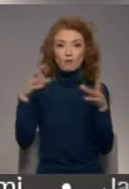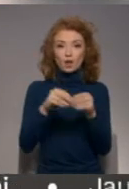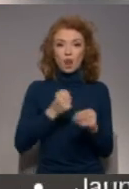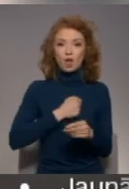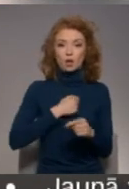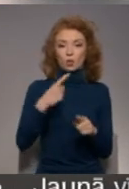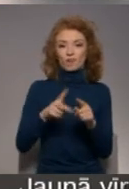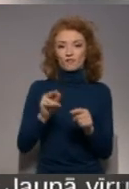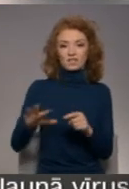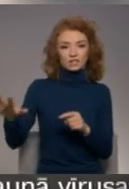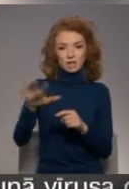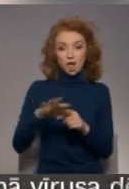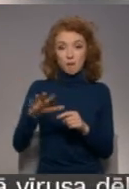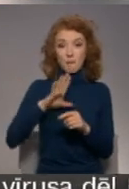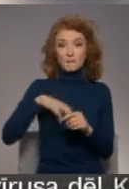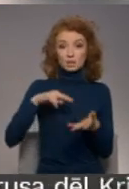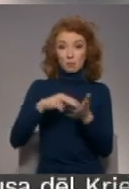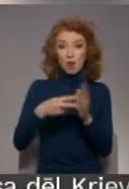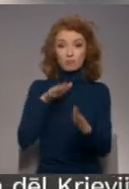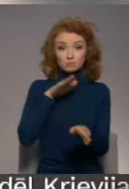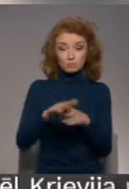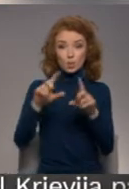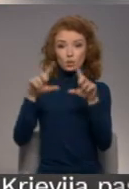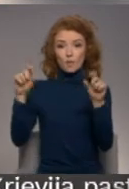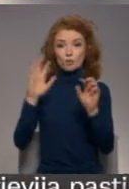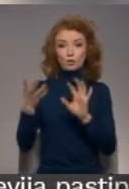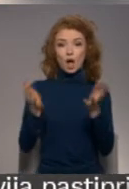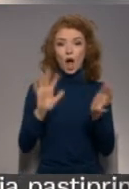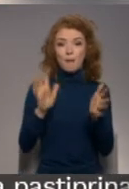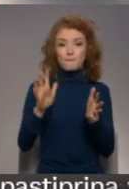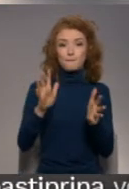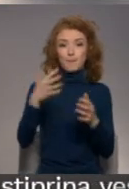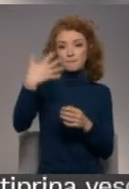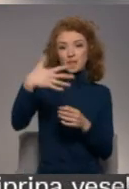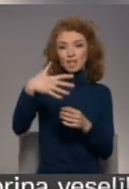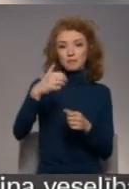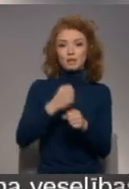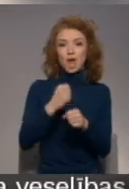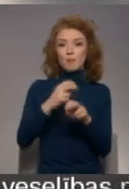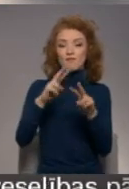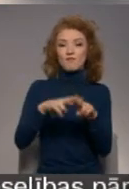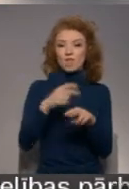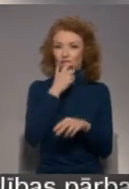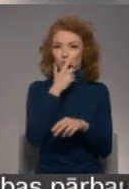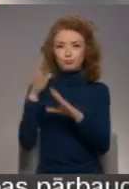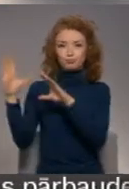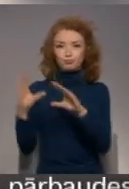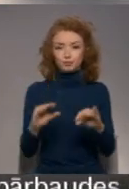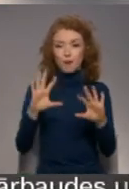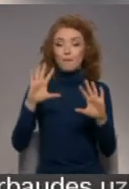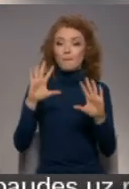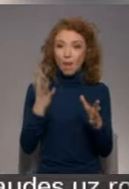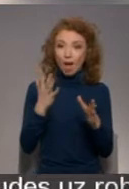Pēc plāna īstenošanas uzņēmumā būšot par apmēram 50 dispečeru darba vietu mazāku, bet piegādes